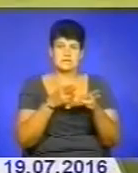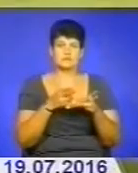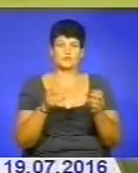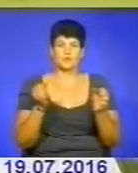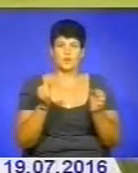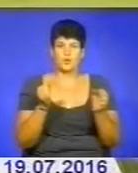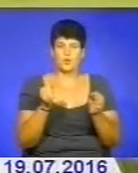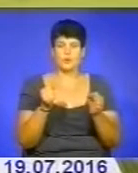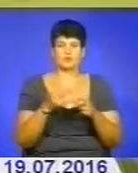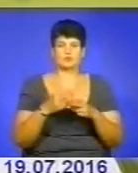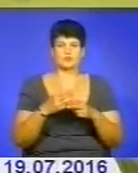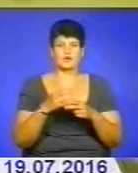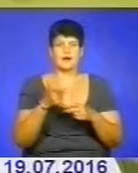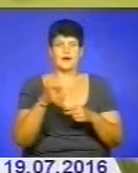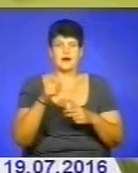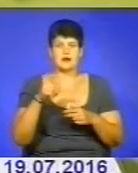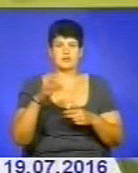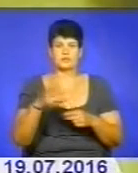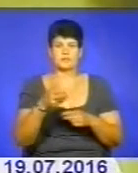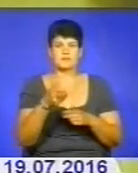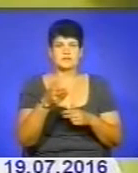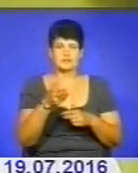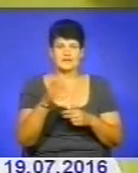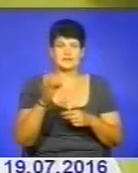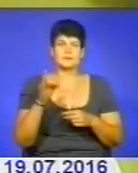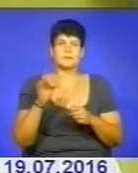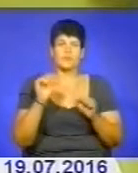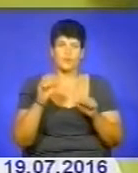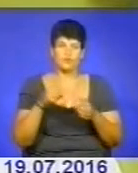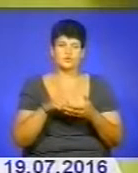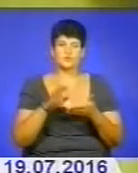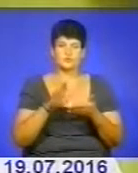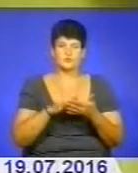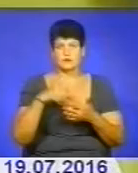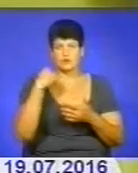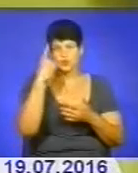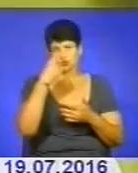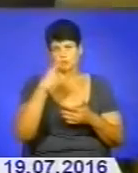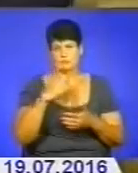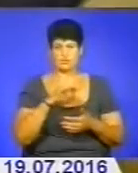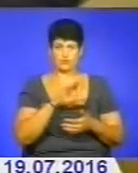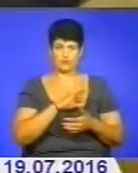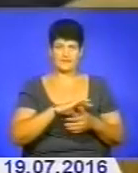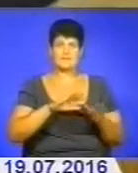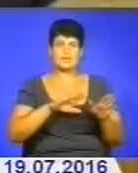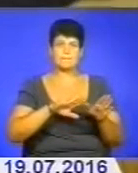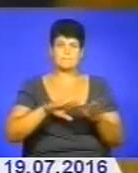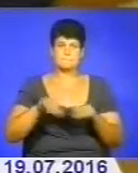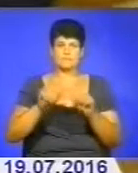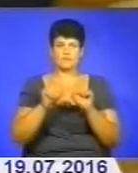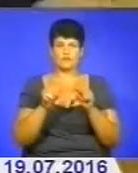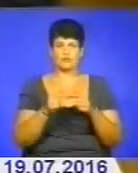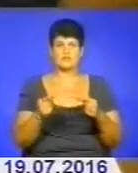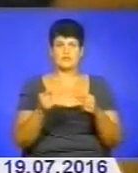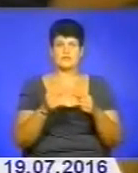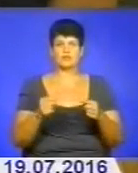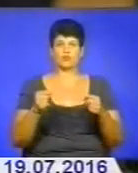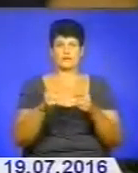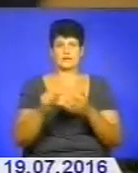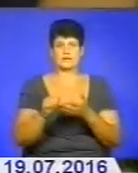зброю, газові пістолети і револьвери вони зможуть зареєструвати в особисте користування після оформлення відповідних